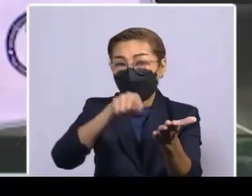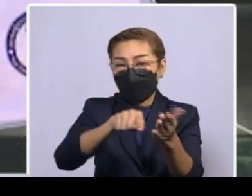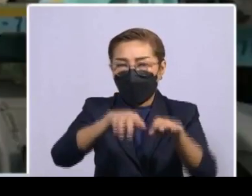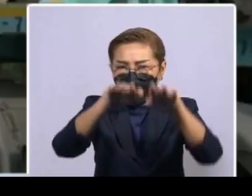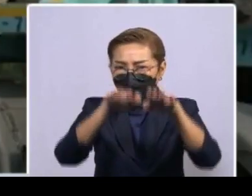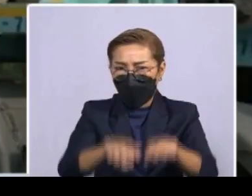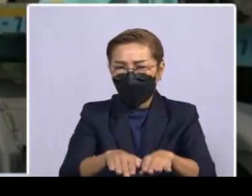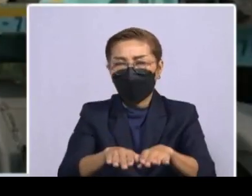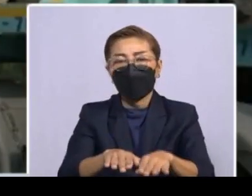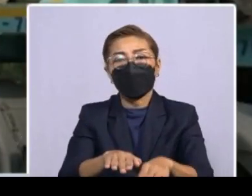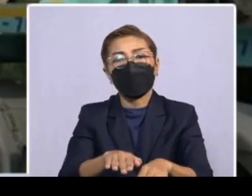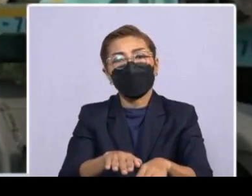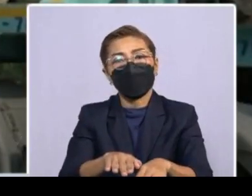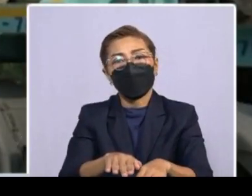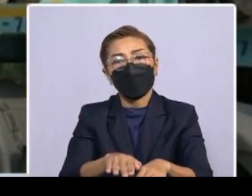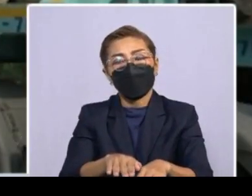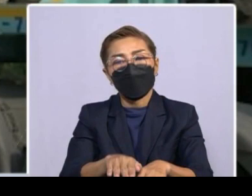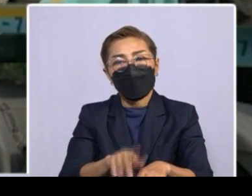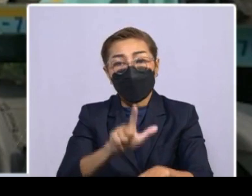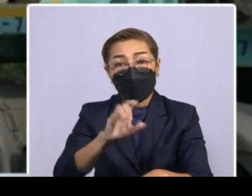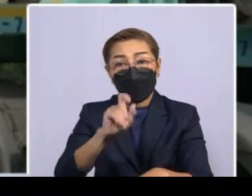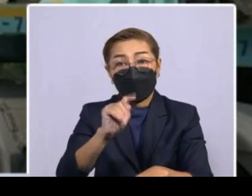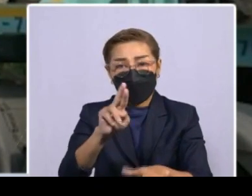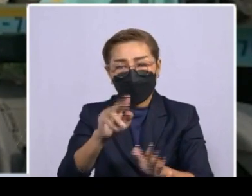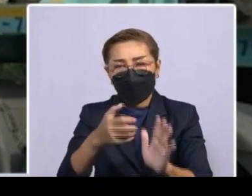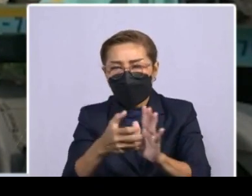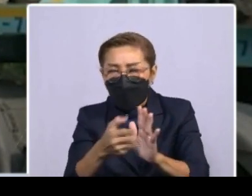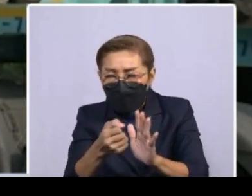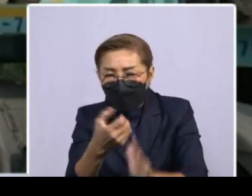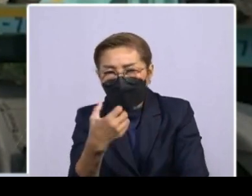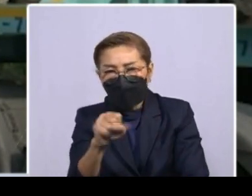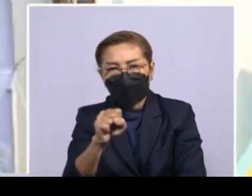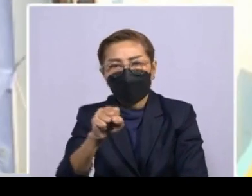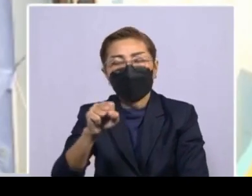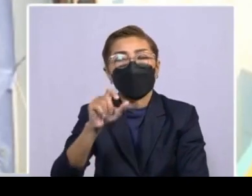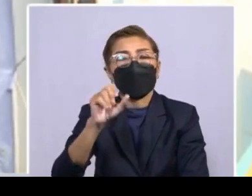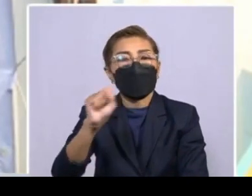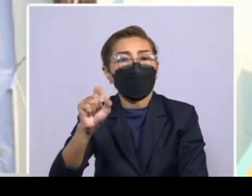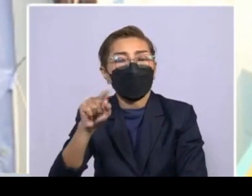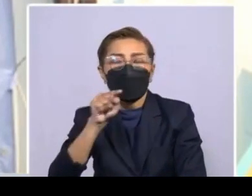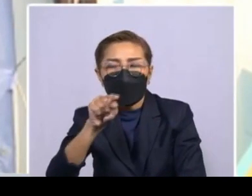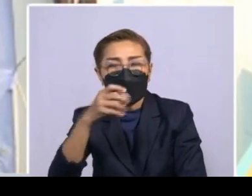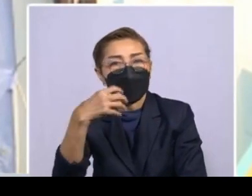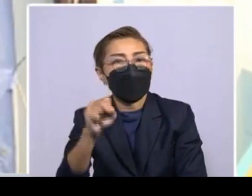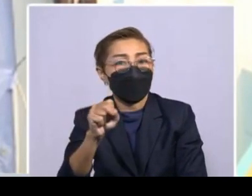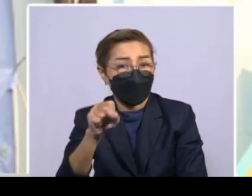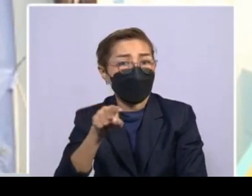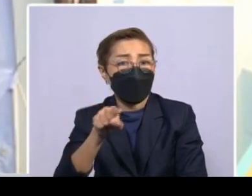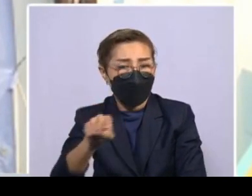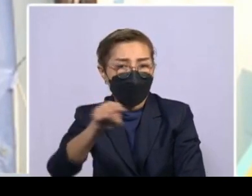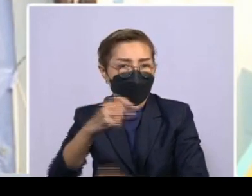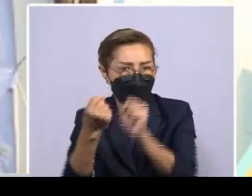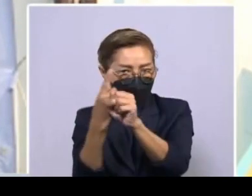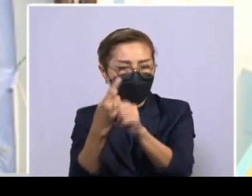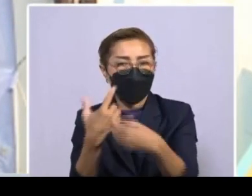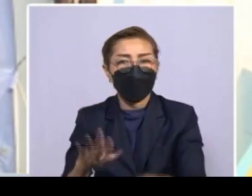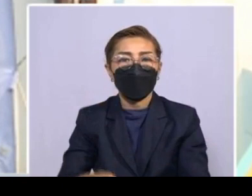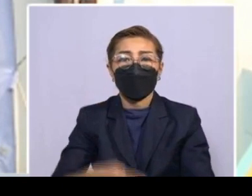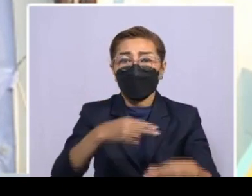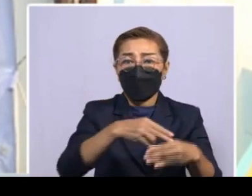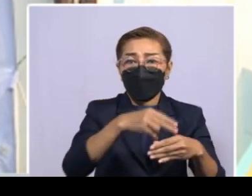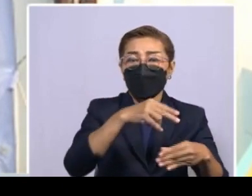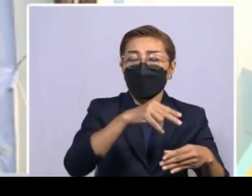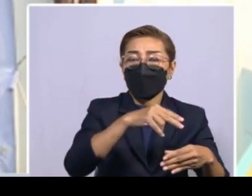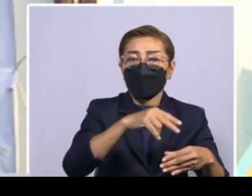มันลงเหลืออ่าอ่า 10สตางค์ต่อลิตรเป็นเวลา 1ปีแล้วก็ยกเลิกการนำไปโอดีเซลมาผสมกับน้ำมันดีเซล